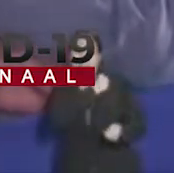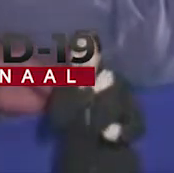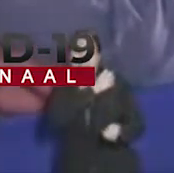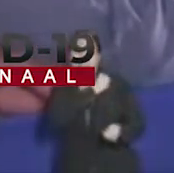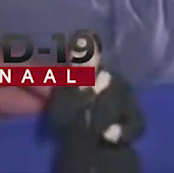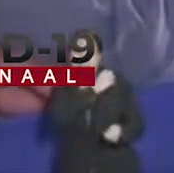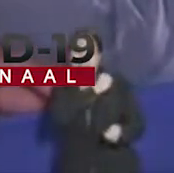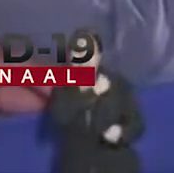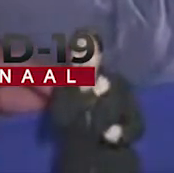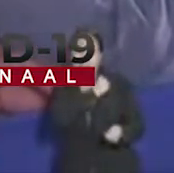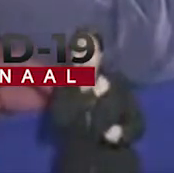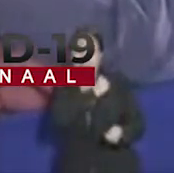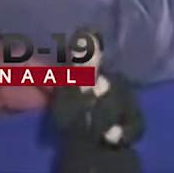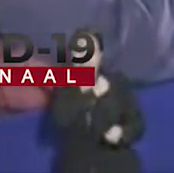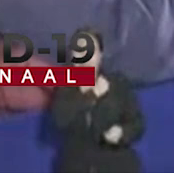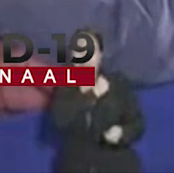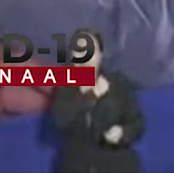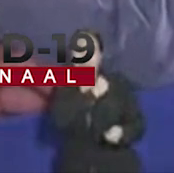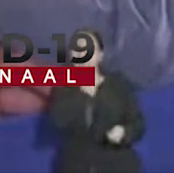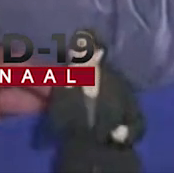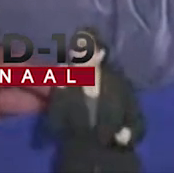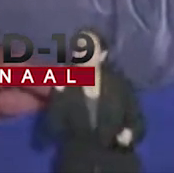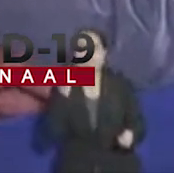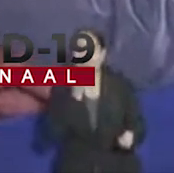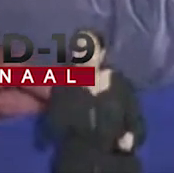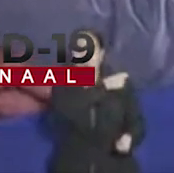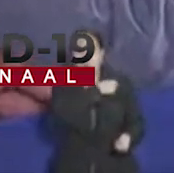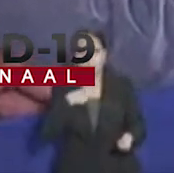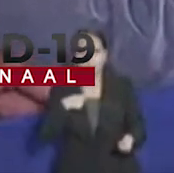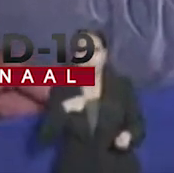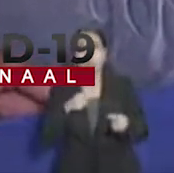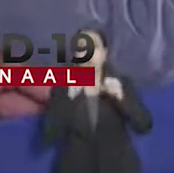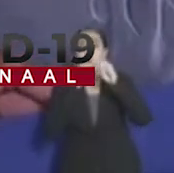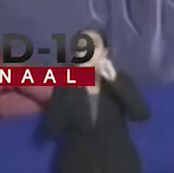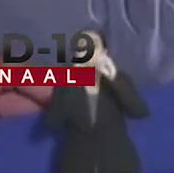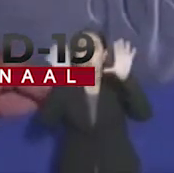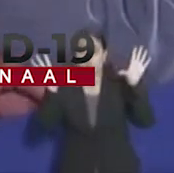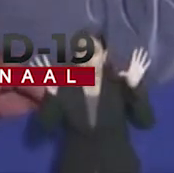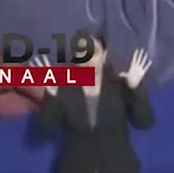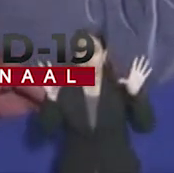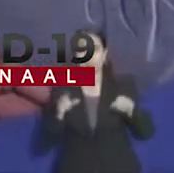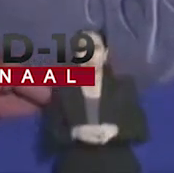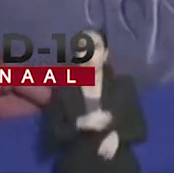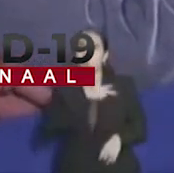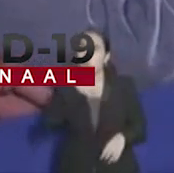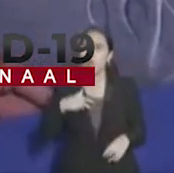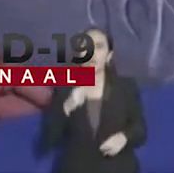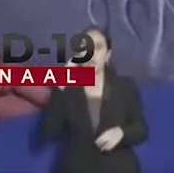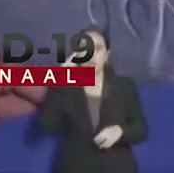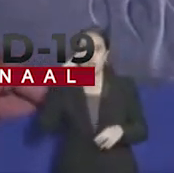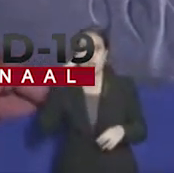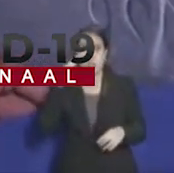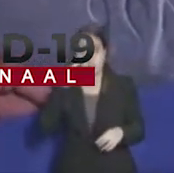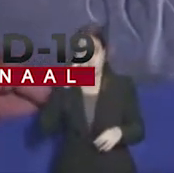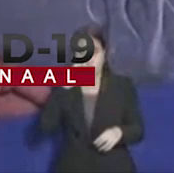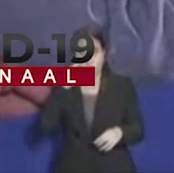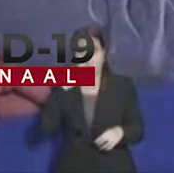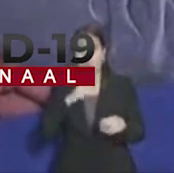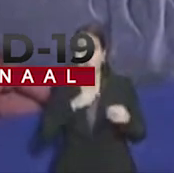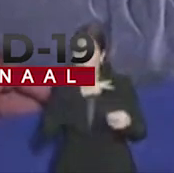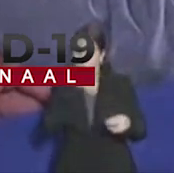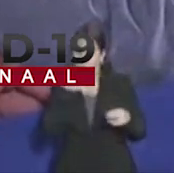De boodschap is dan ook, wat mij betreft, is dat we moeten proberen om onze zorg, die al enorm onder druk